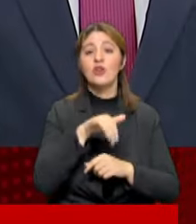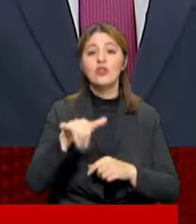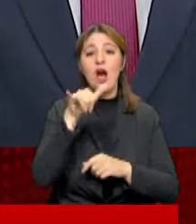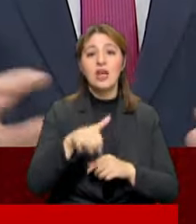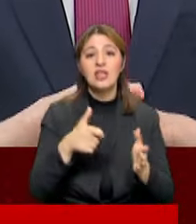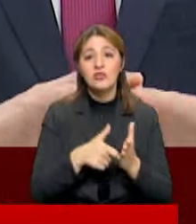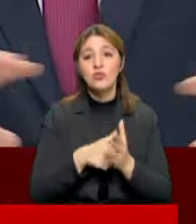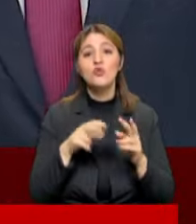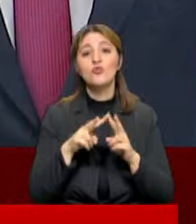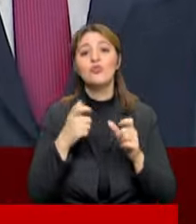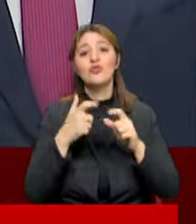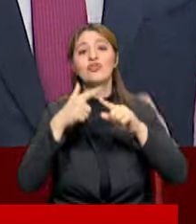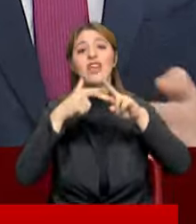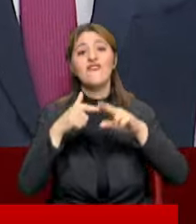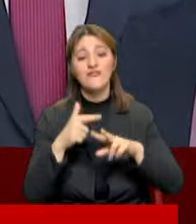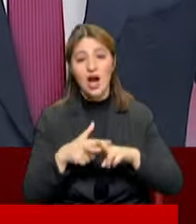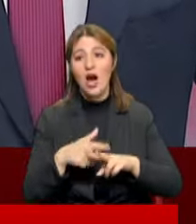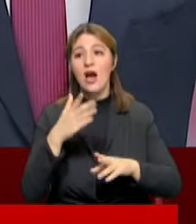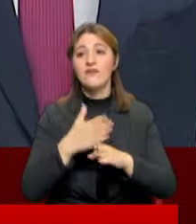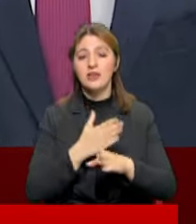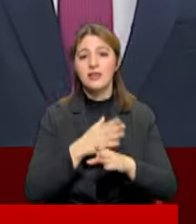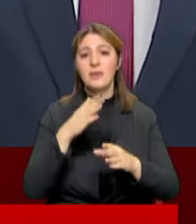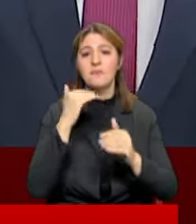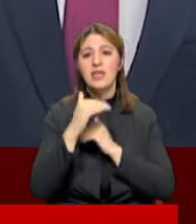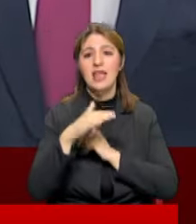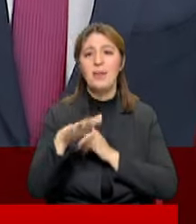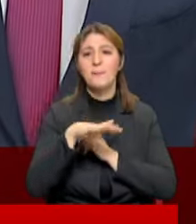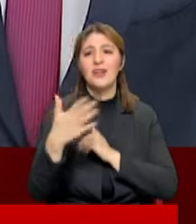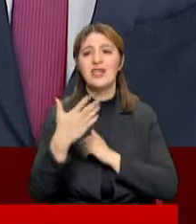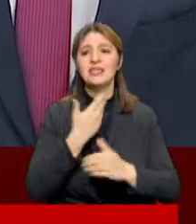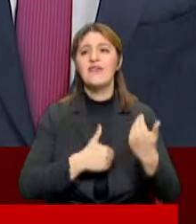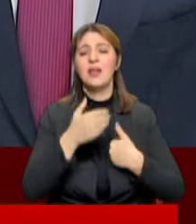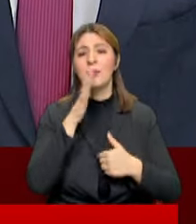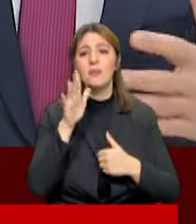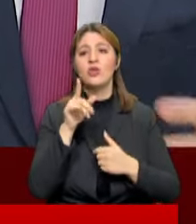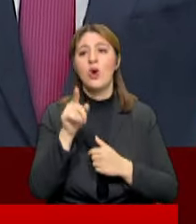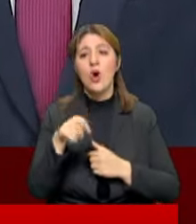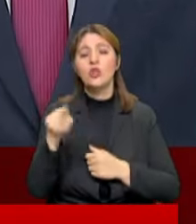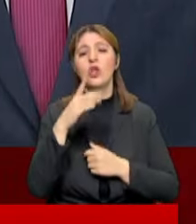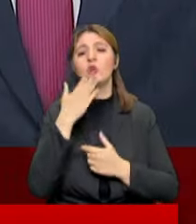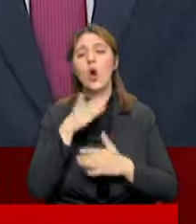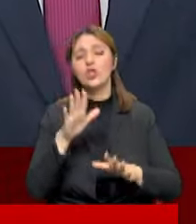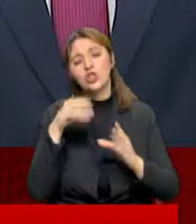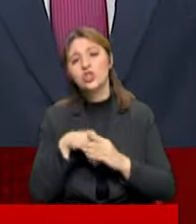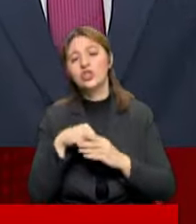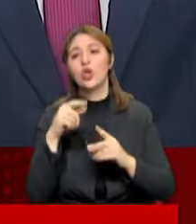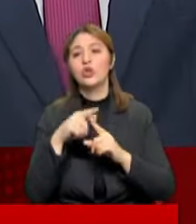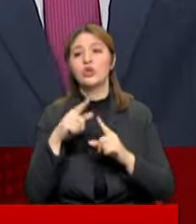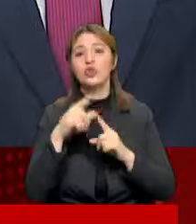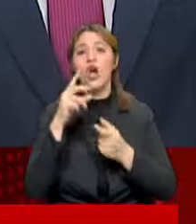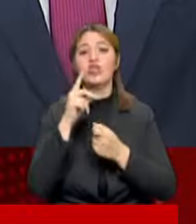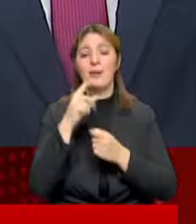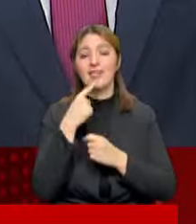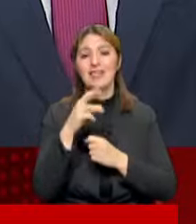Mustafa ve kahraman ordu ama vatandan milletten Başka sevgili bil okşa yokluklar içinde Turgut Özakman'ın